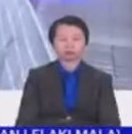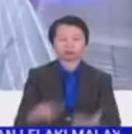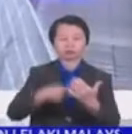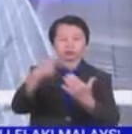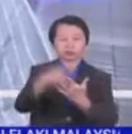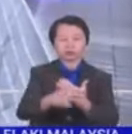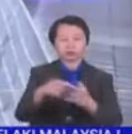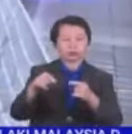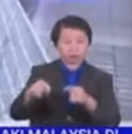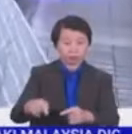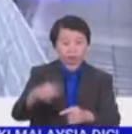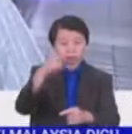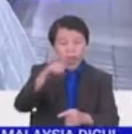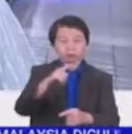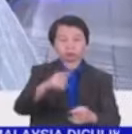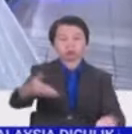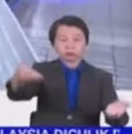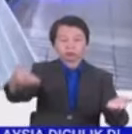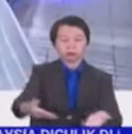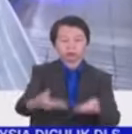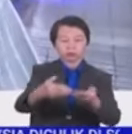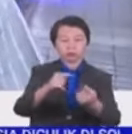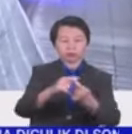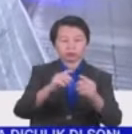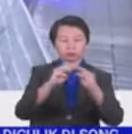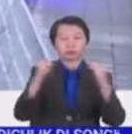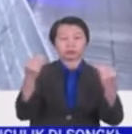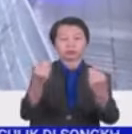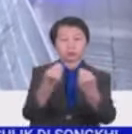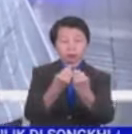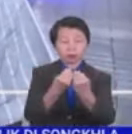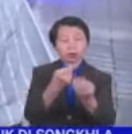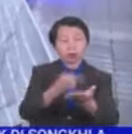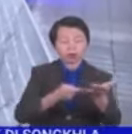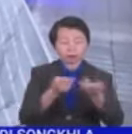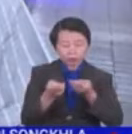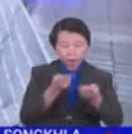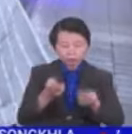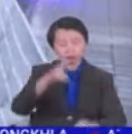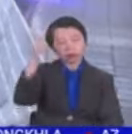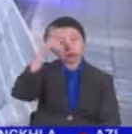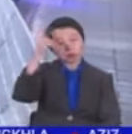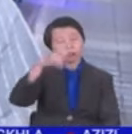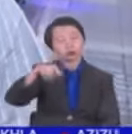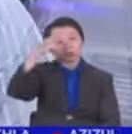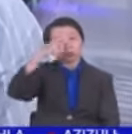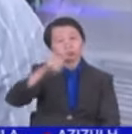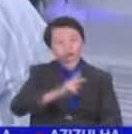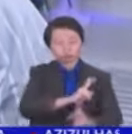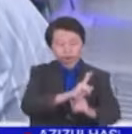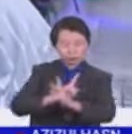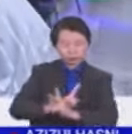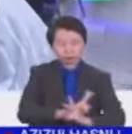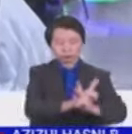ini adalah untuk memperkenalkan kepada masyarakat awam apakah usaha-usaha kerajaan untuk